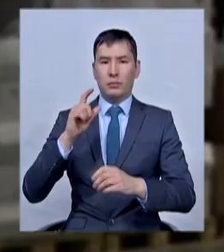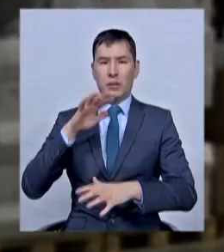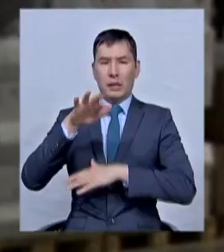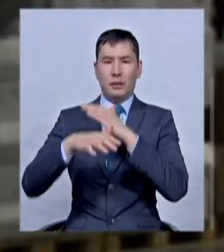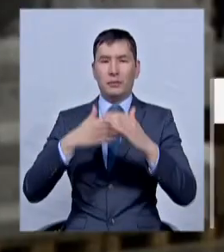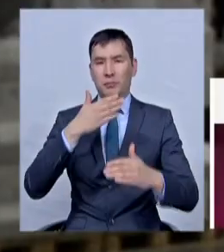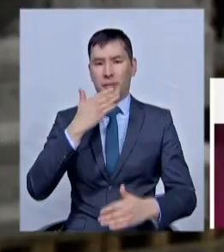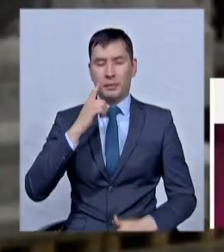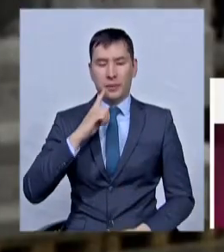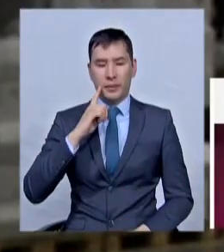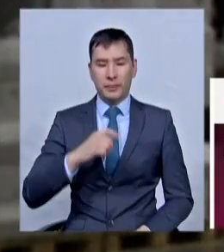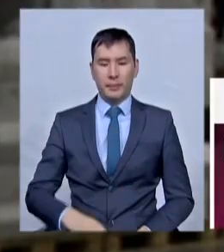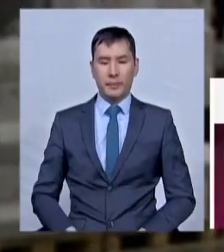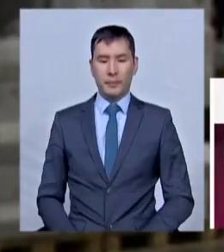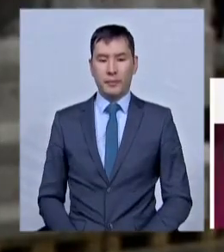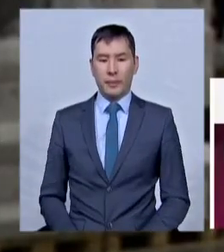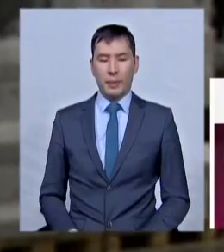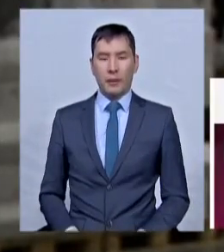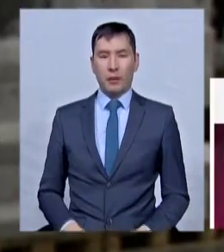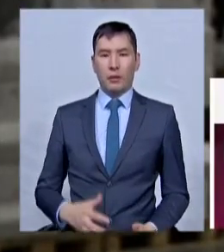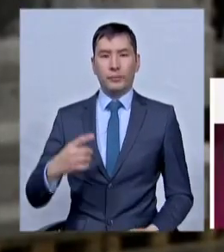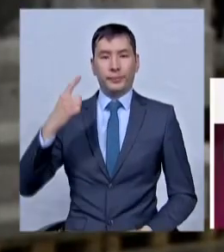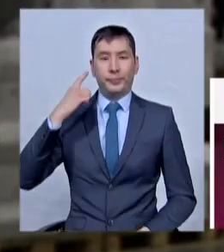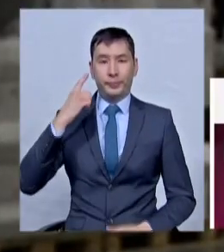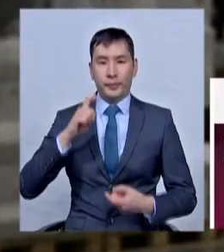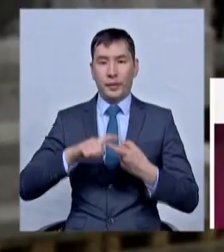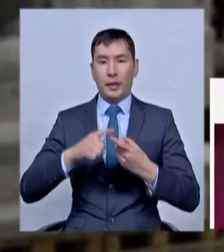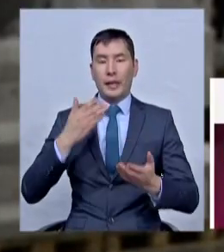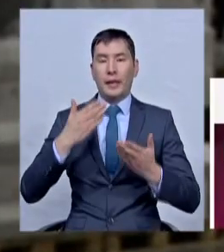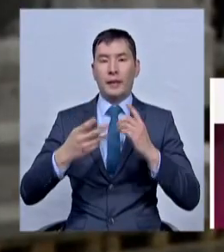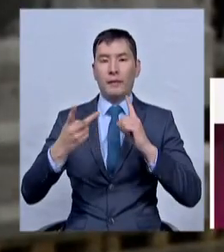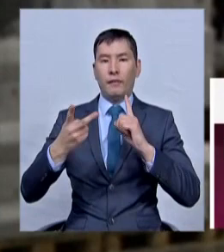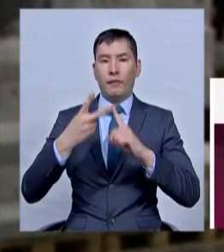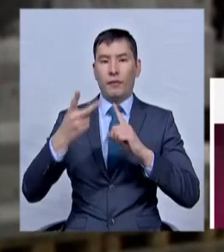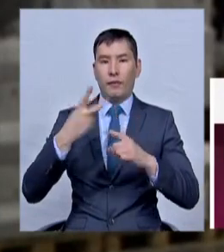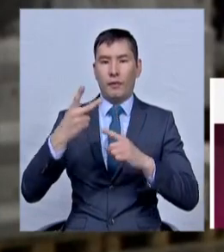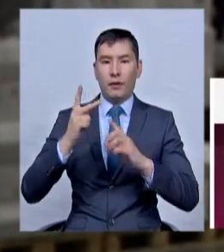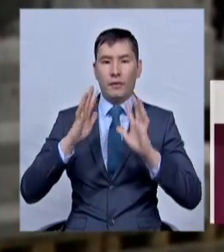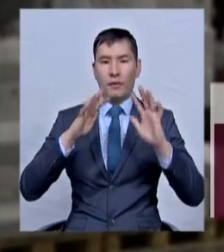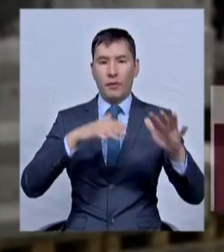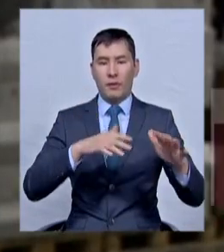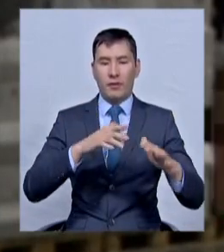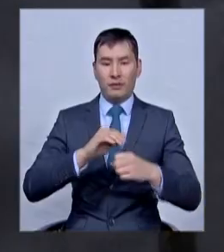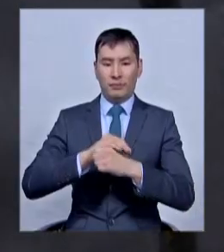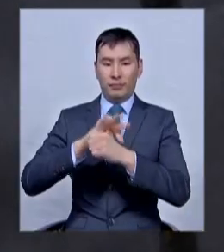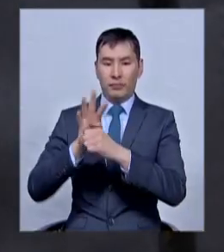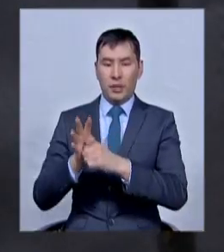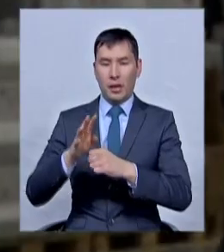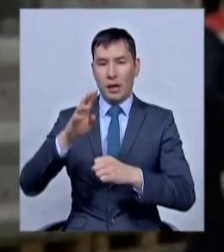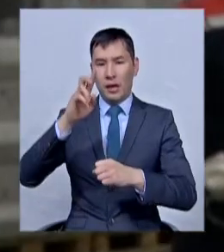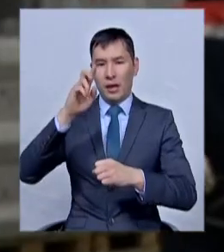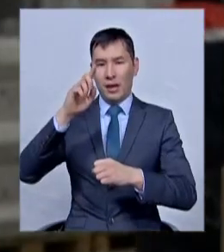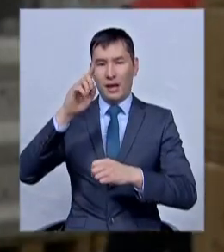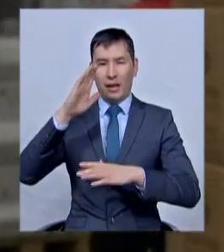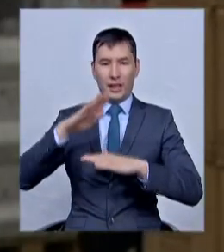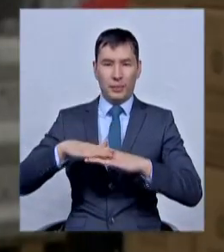тұрады. Екінші ықтимал болатын коронавирустың екінші толқынына дайындық ретінде әкімшіліктен қаражат бөлініп, тұрақтандыру